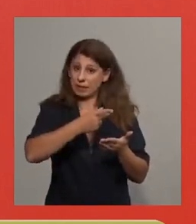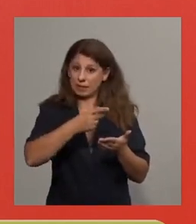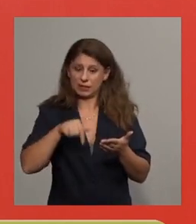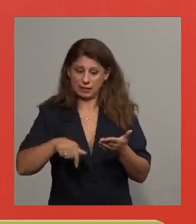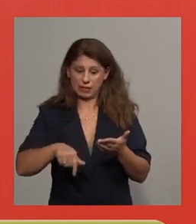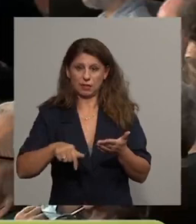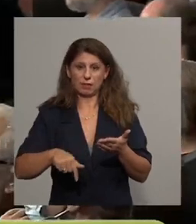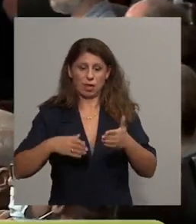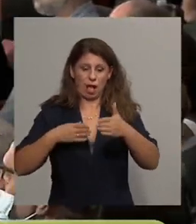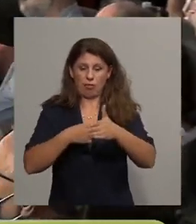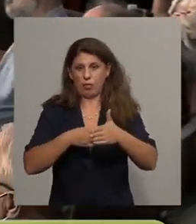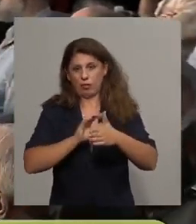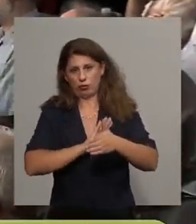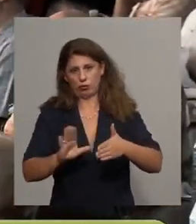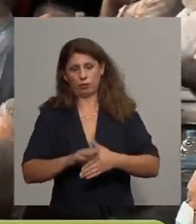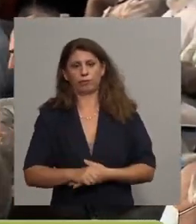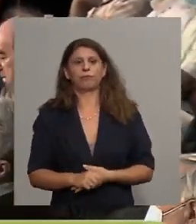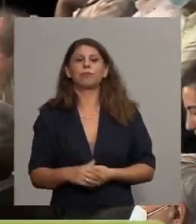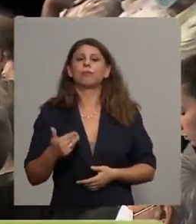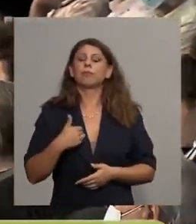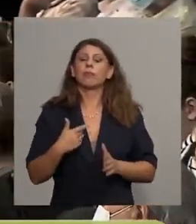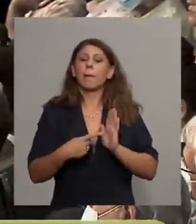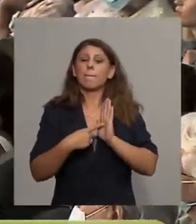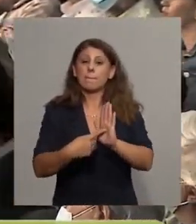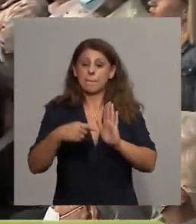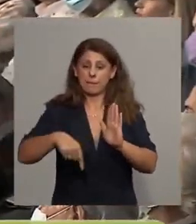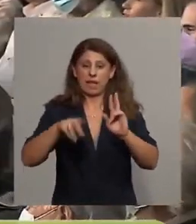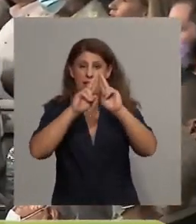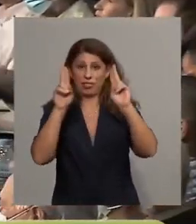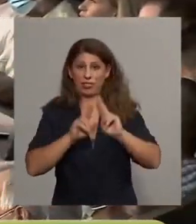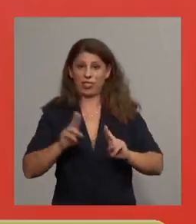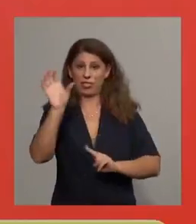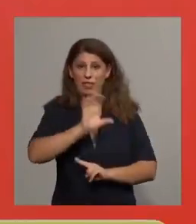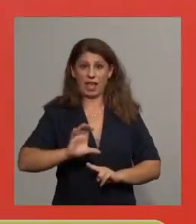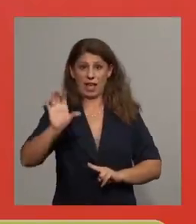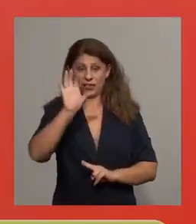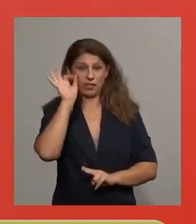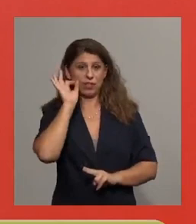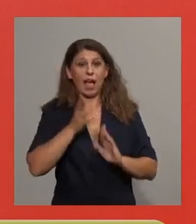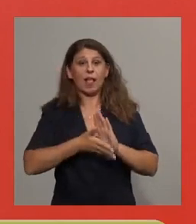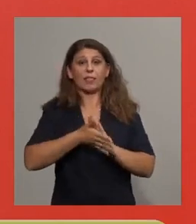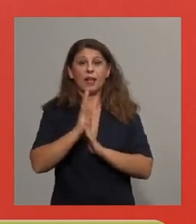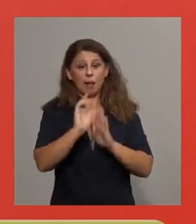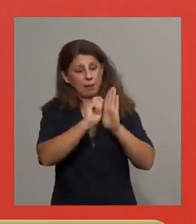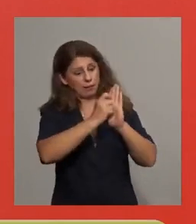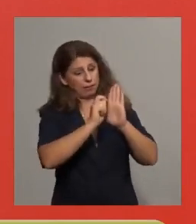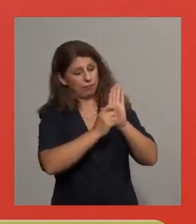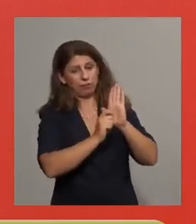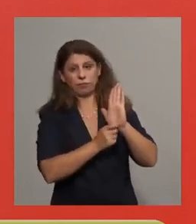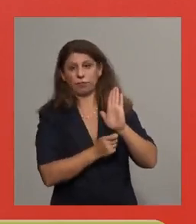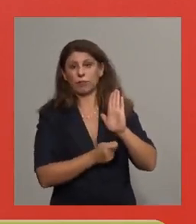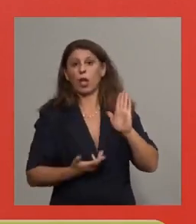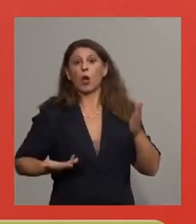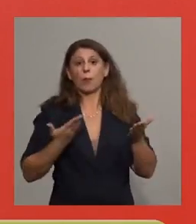στα σημερινά αδιέξοδα. Σας παρουσιάζουμε σήμερα εδώ από τη ΔΕΘ 15 συγκεκριμένες προτάσεις του